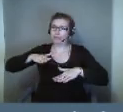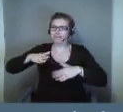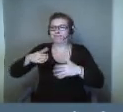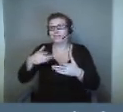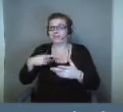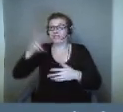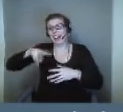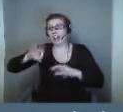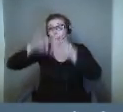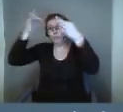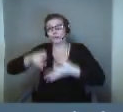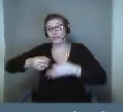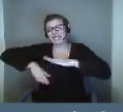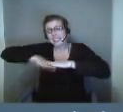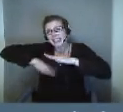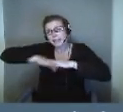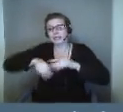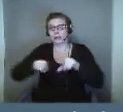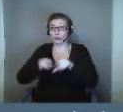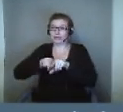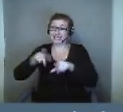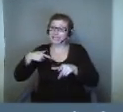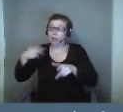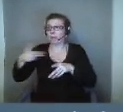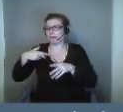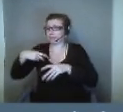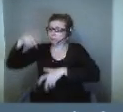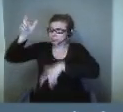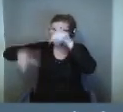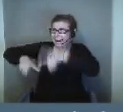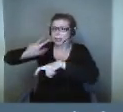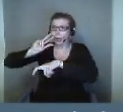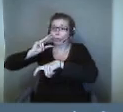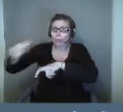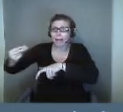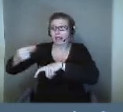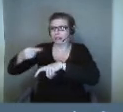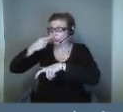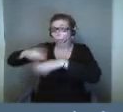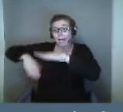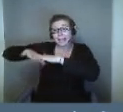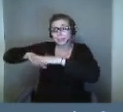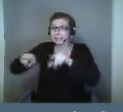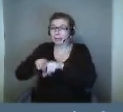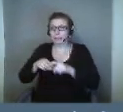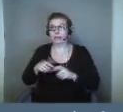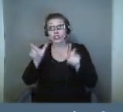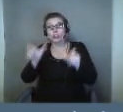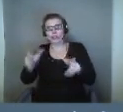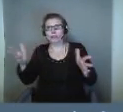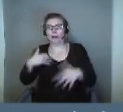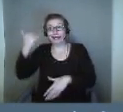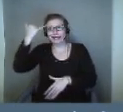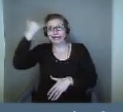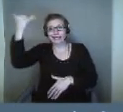très limités, nos moyens humains sont très limités aussi, mais heureusement, on a des idées, beaucoup d'idées. Et on a donc voulu